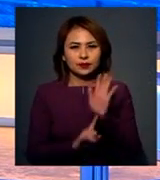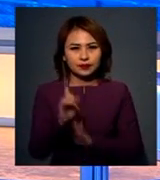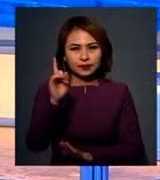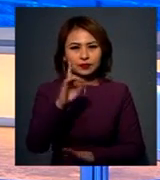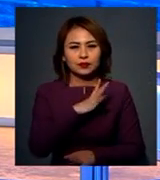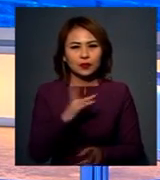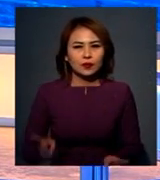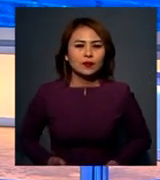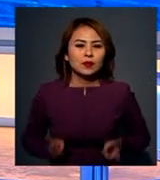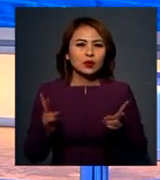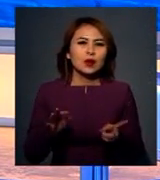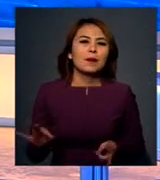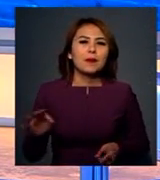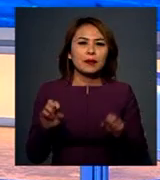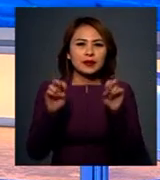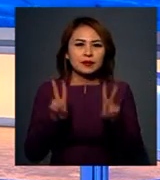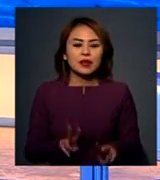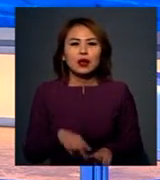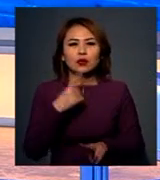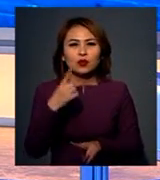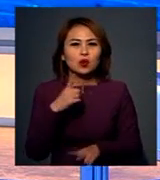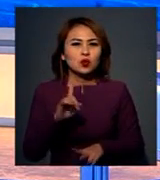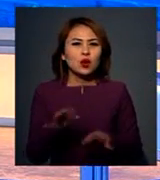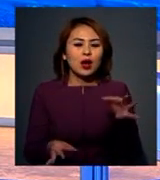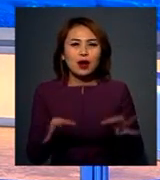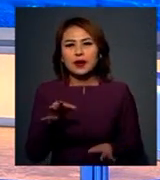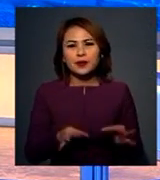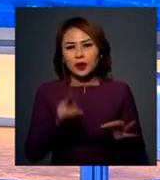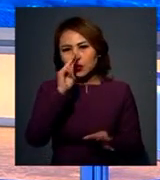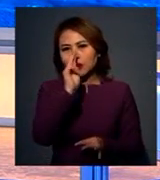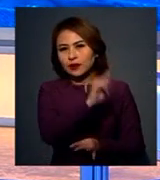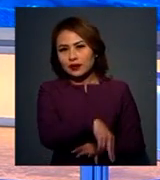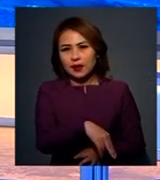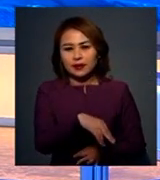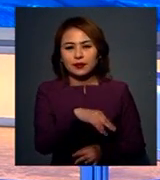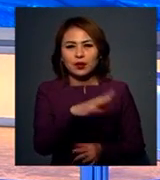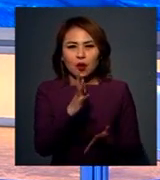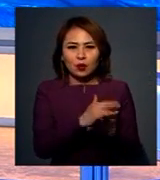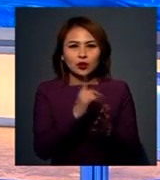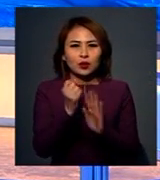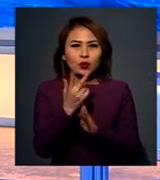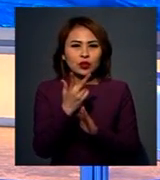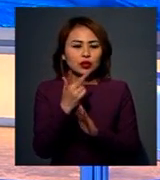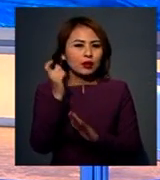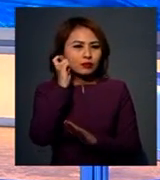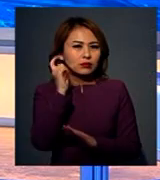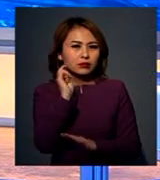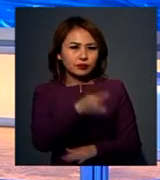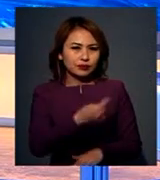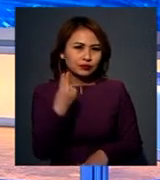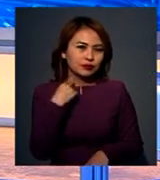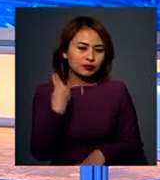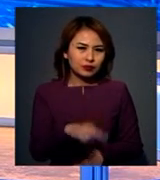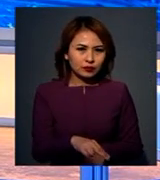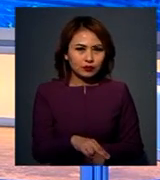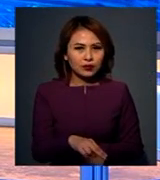шықты. Қылмыстық істер жөндегі мамандандырылған ауданаралық соты айыпталушыны кінәлі деп тауып, 13 жылға бас